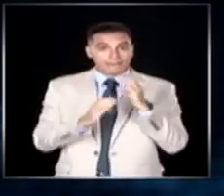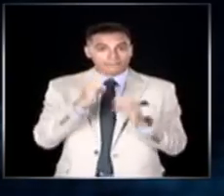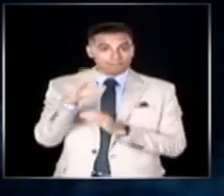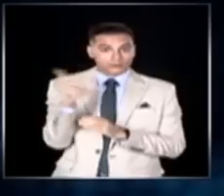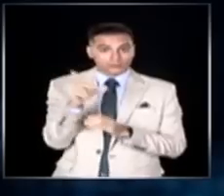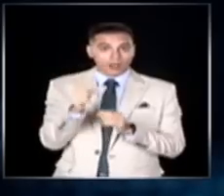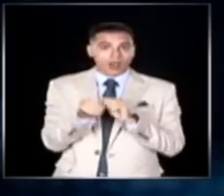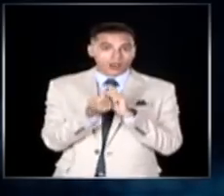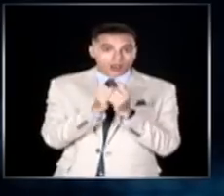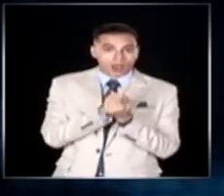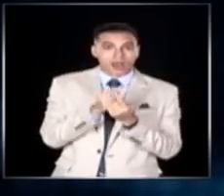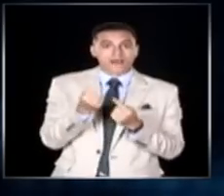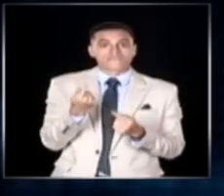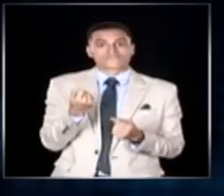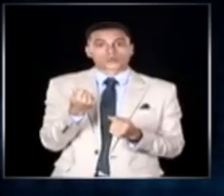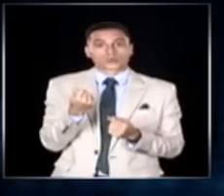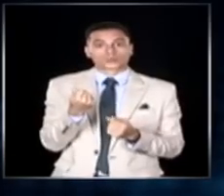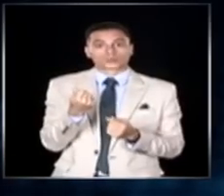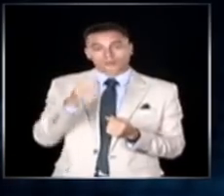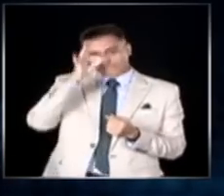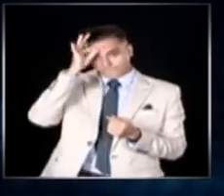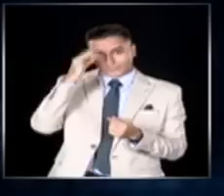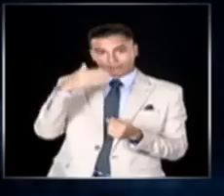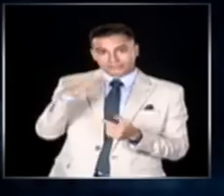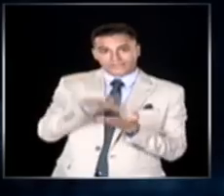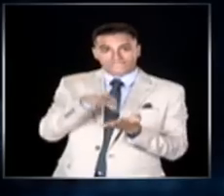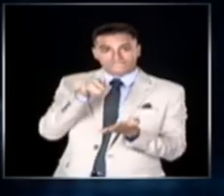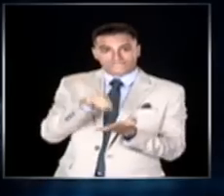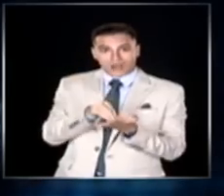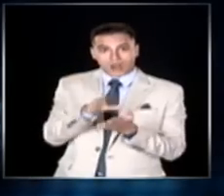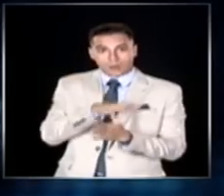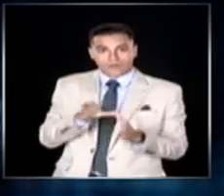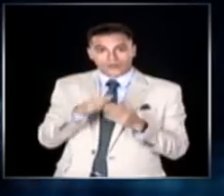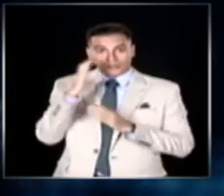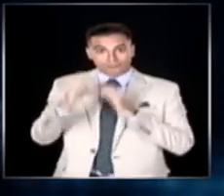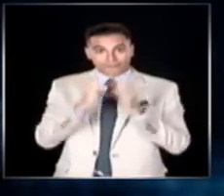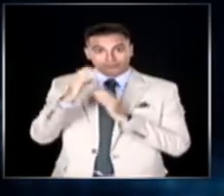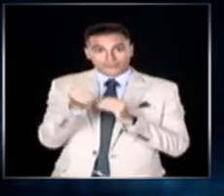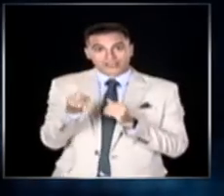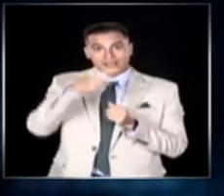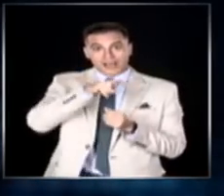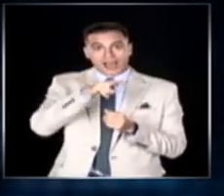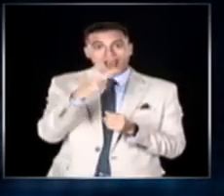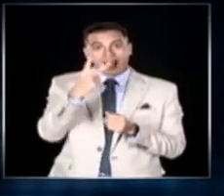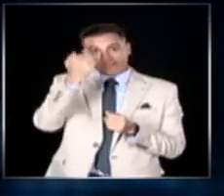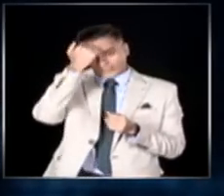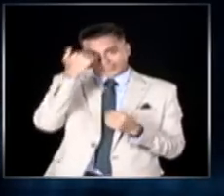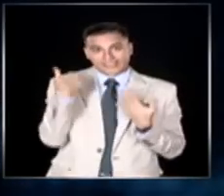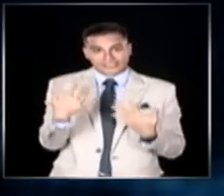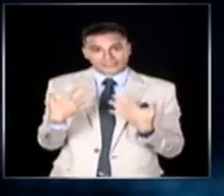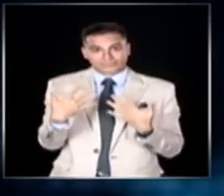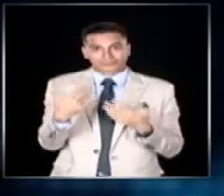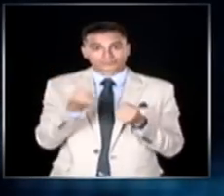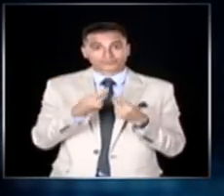بطولة العباقرة هتساوي مبلغ نقدي. في المرحلة الأولى كل نقطة ب2000 جنيه،